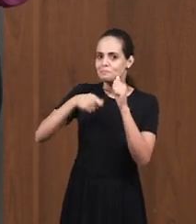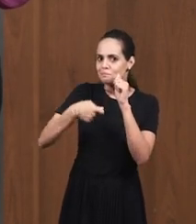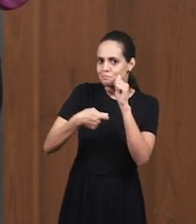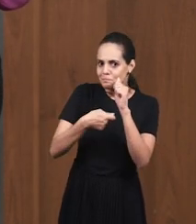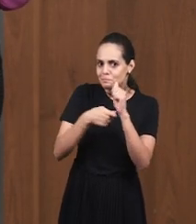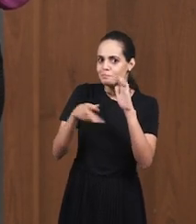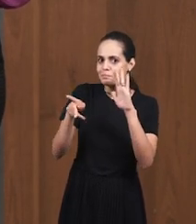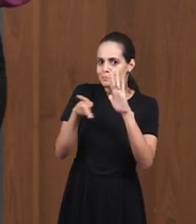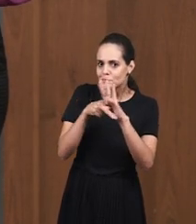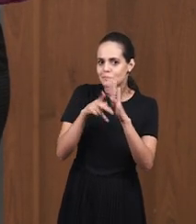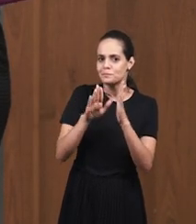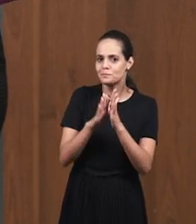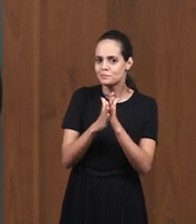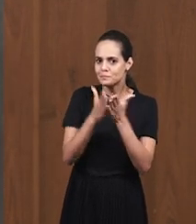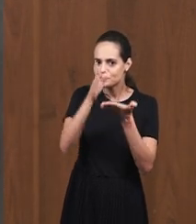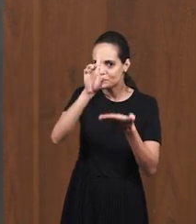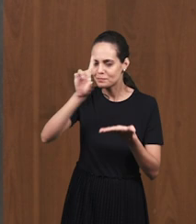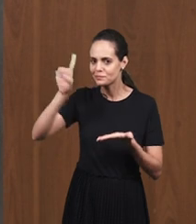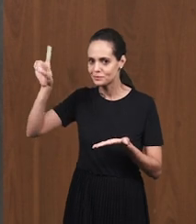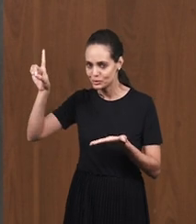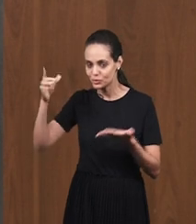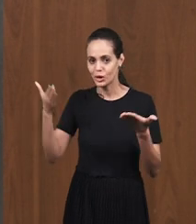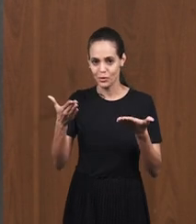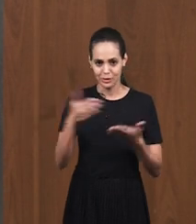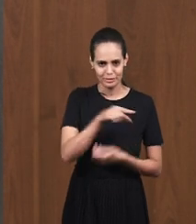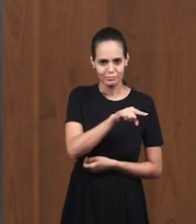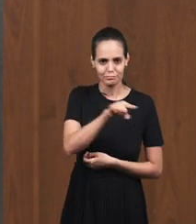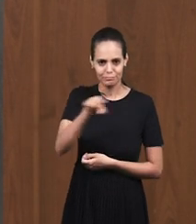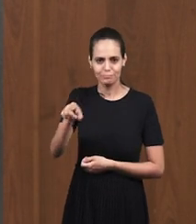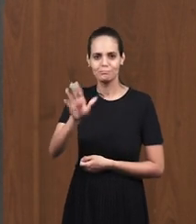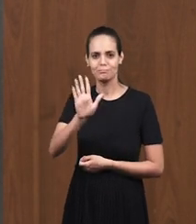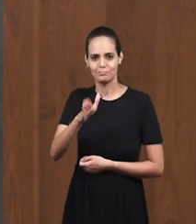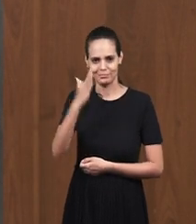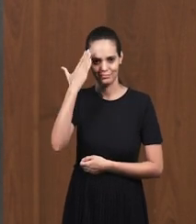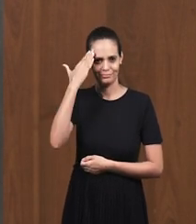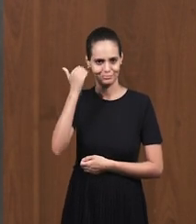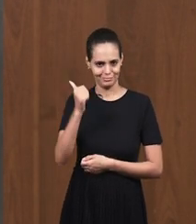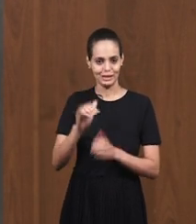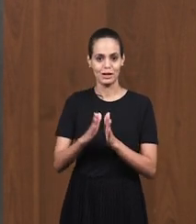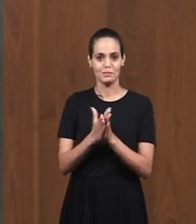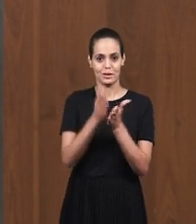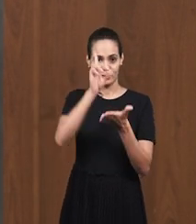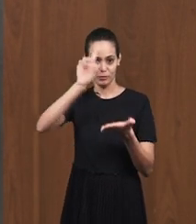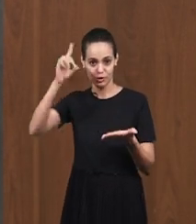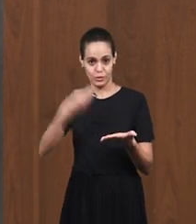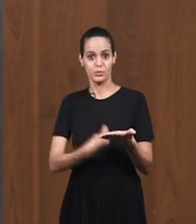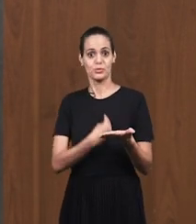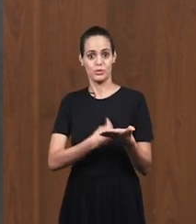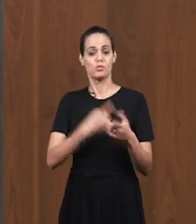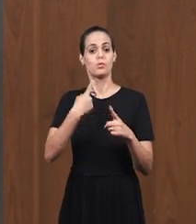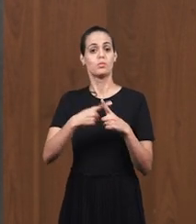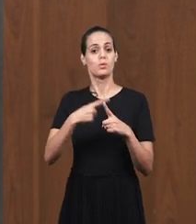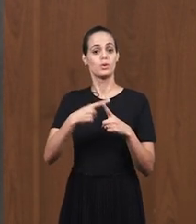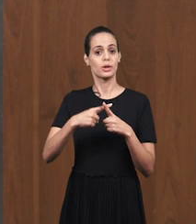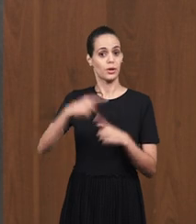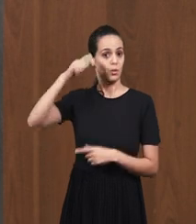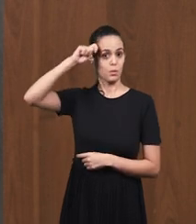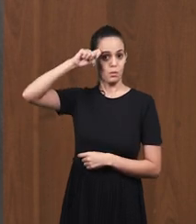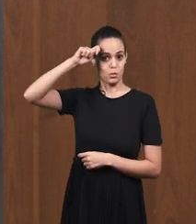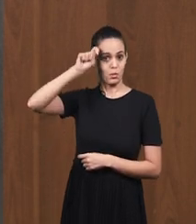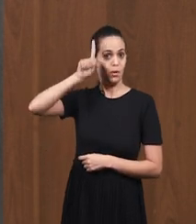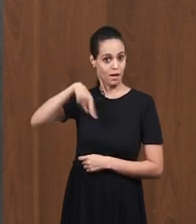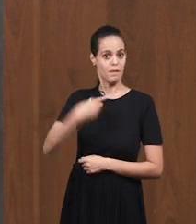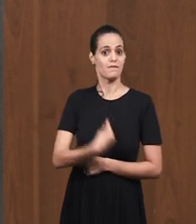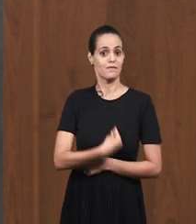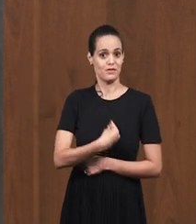sorte que nous comprenions les mystères de la parole de Dieu. Maintenant que vous sachez déjà cela, que la parole de Dieu est vivante, parce que son auteur